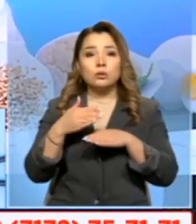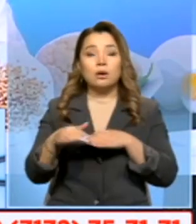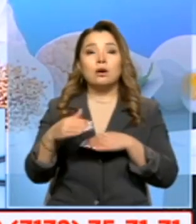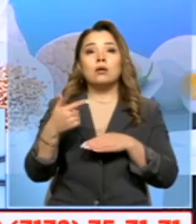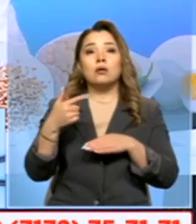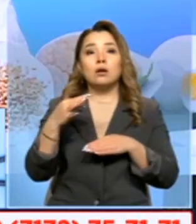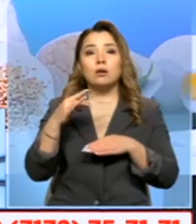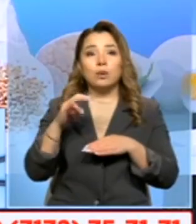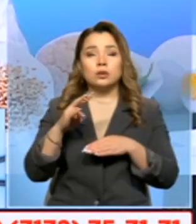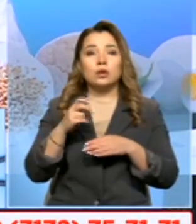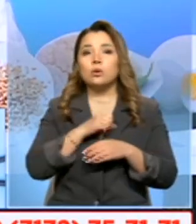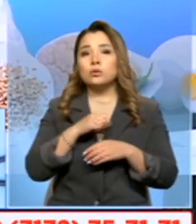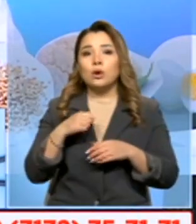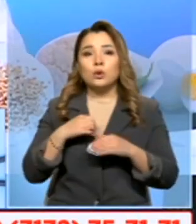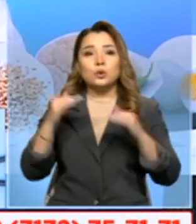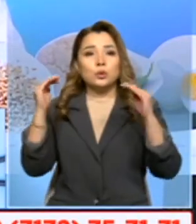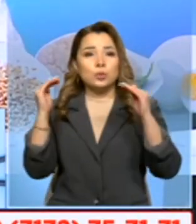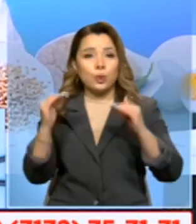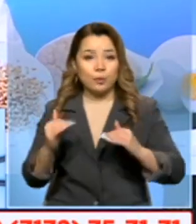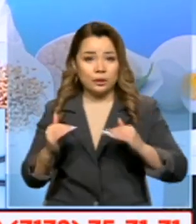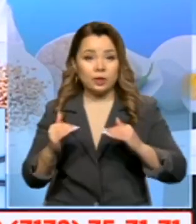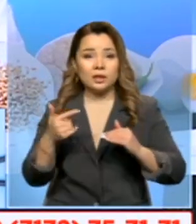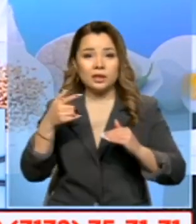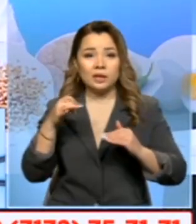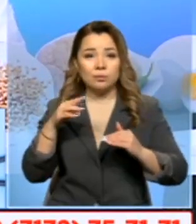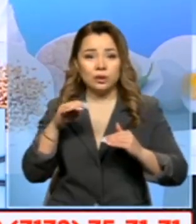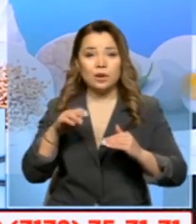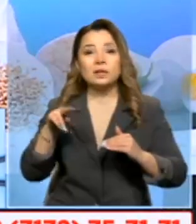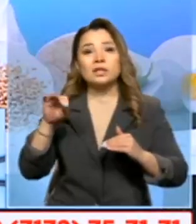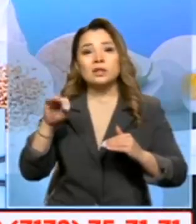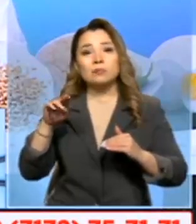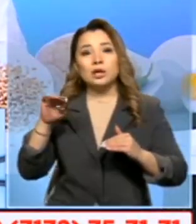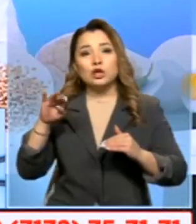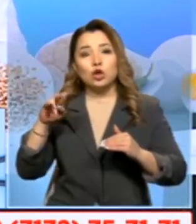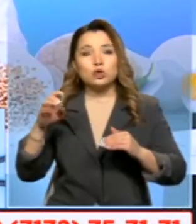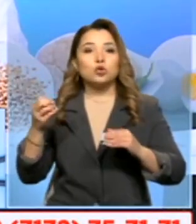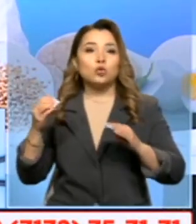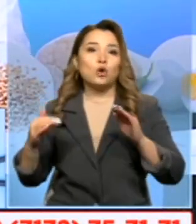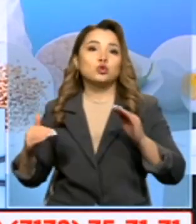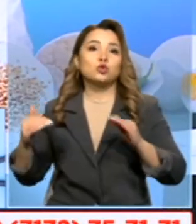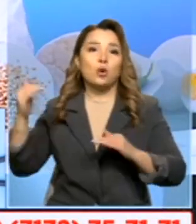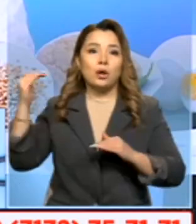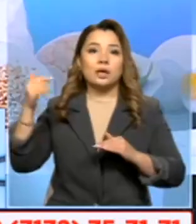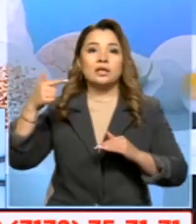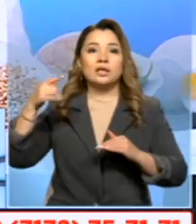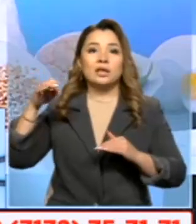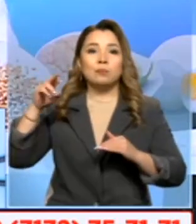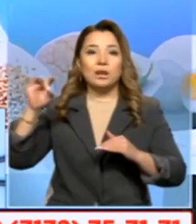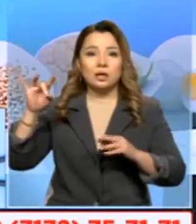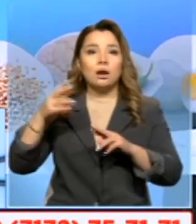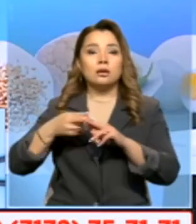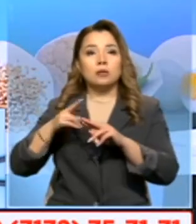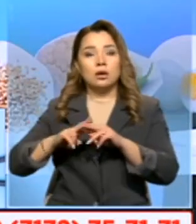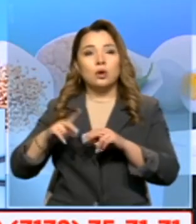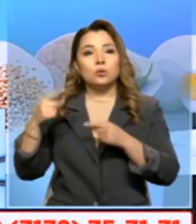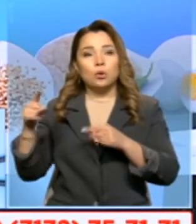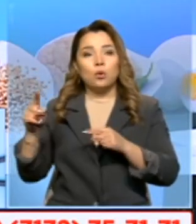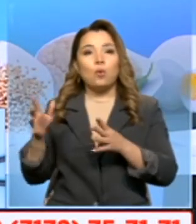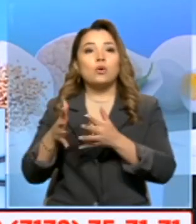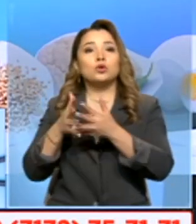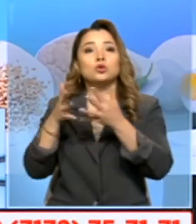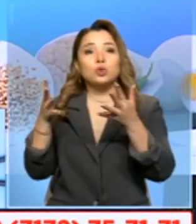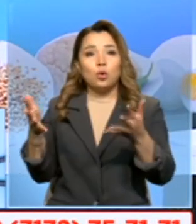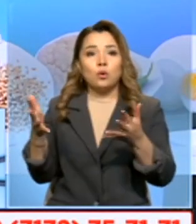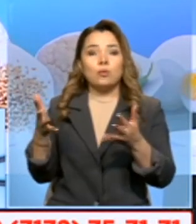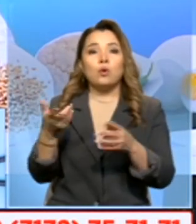гормоны өте төмен. Оны гипотиреоз дейміз. Гипертиреоз ол жоғары. Гипер деген, гипер деген сөз я өте